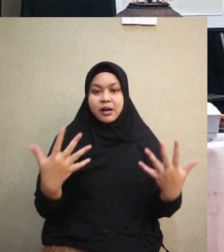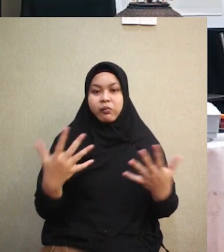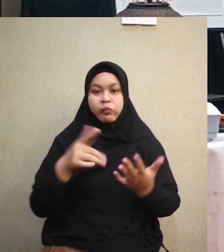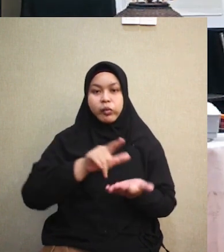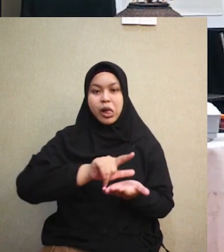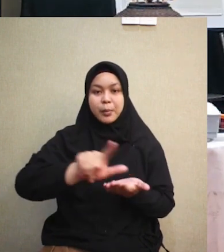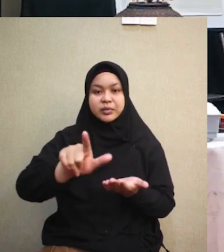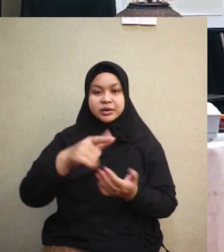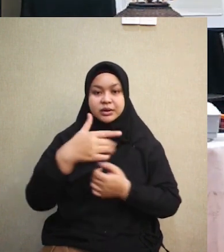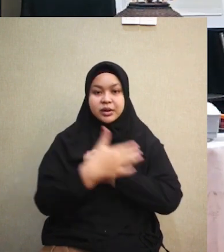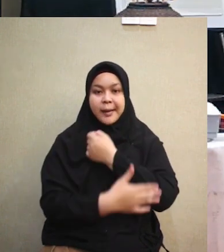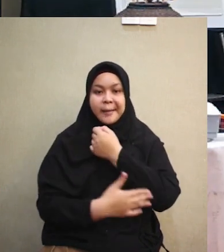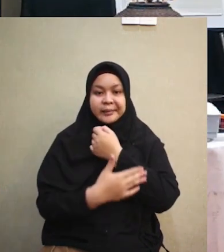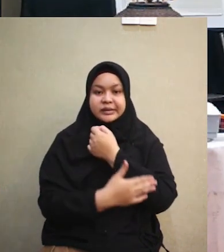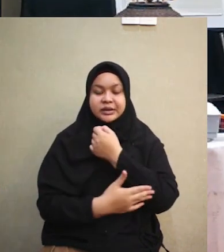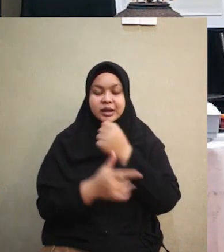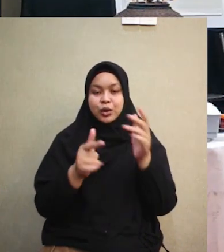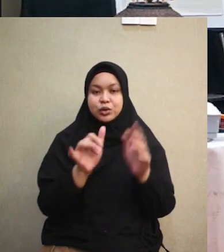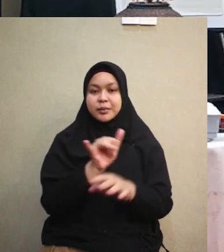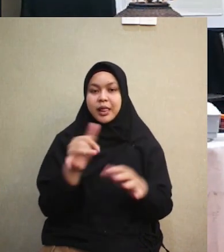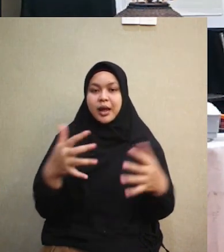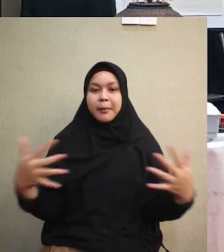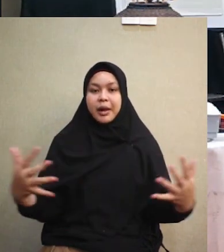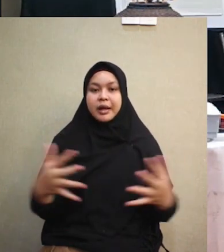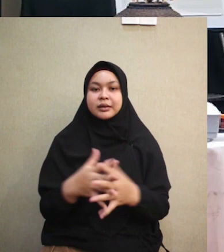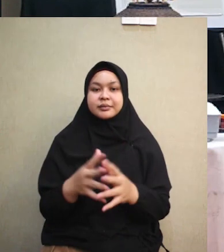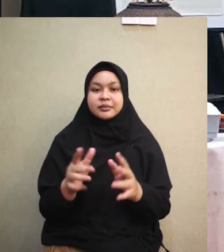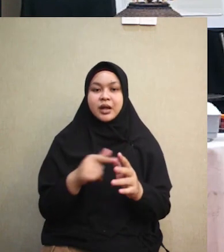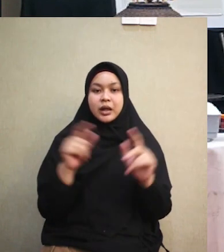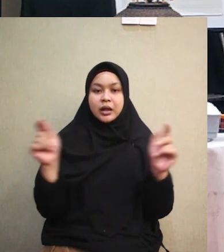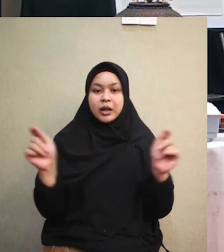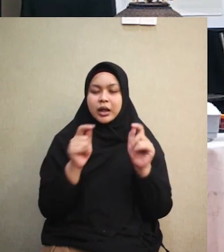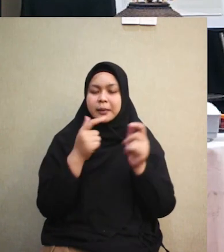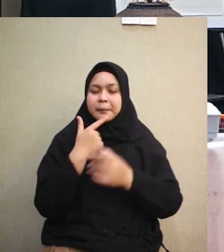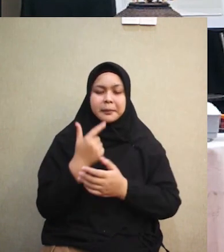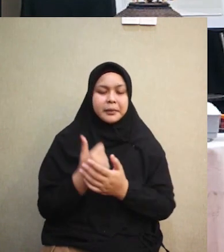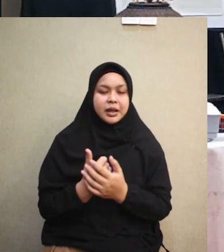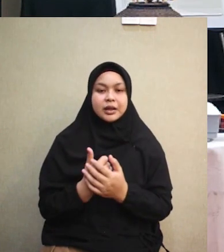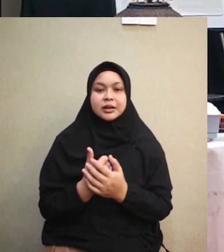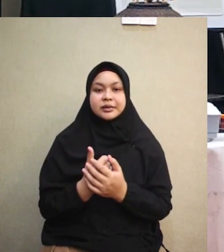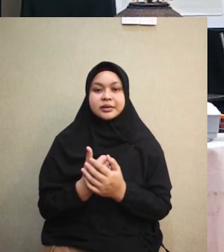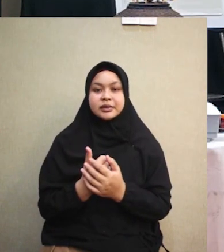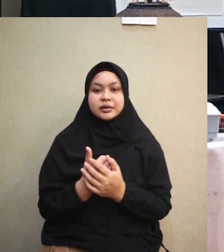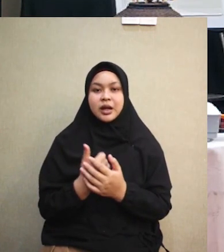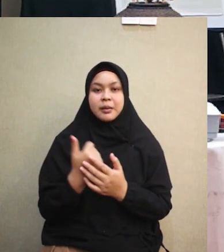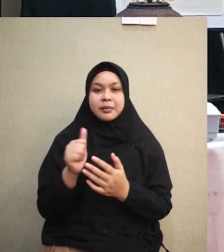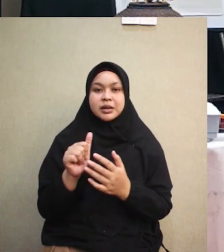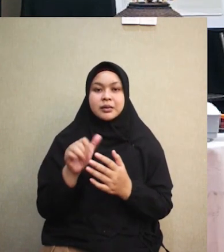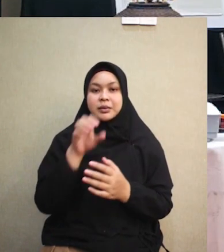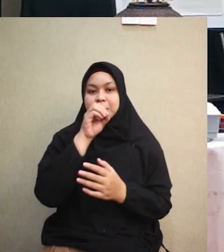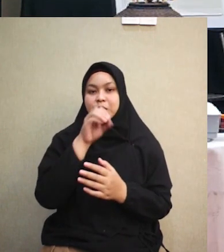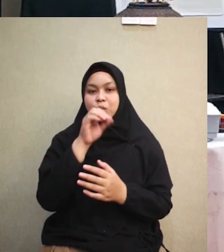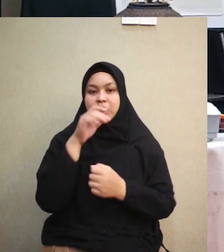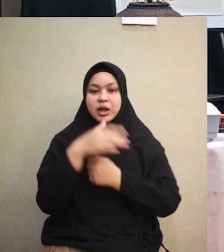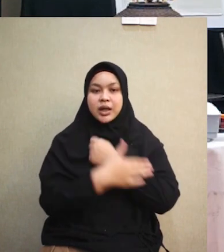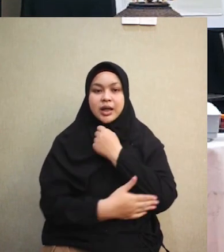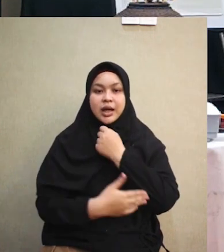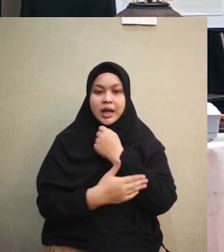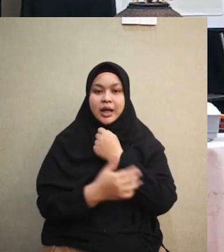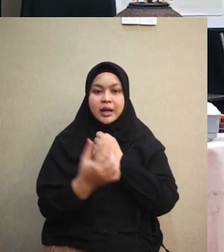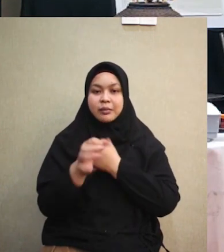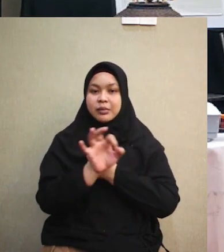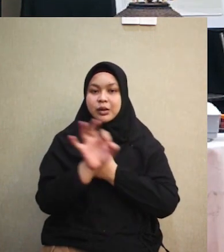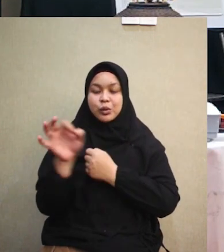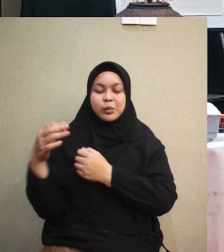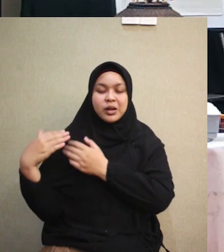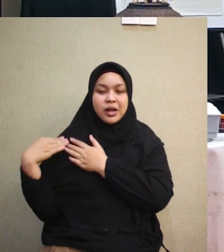negara ya ini akan seperti apa gitu karena ini tren yang cukup penting ya untuk untuk mengatakan bahwa negara masih belum bertanggung